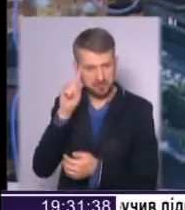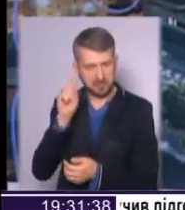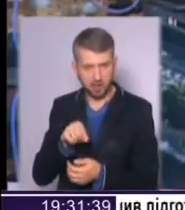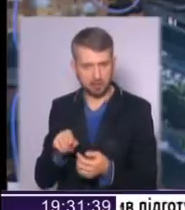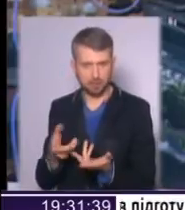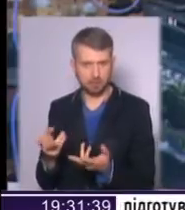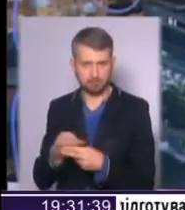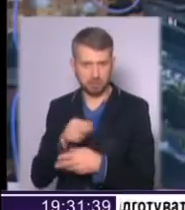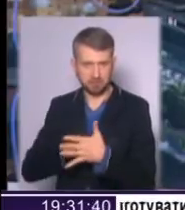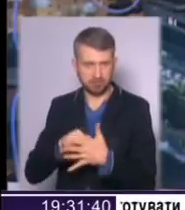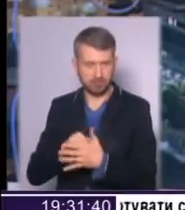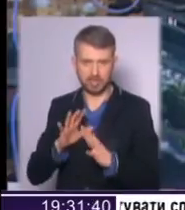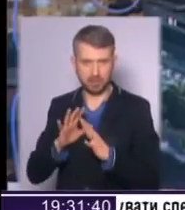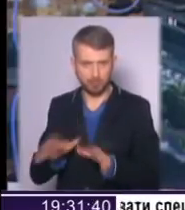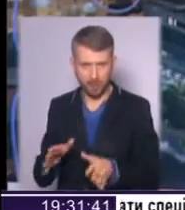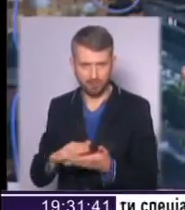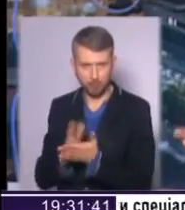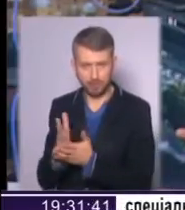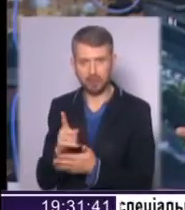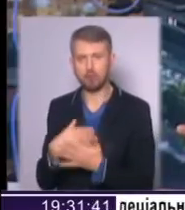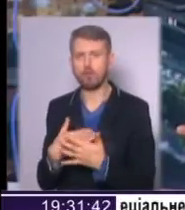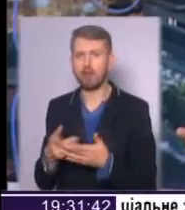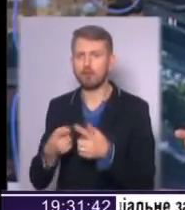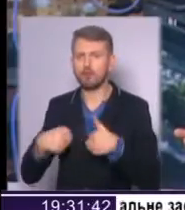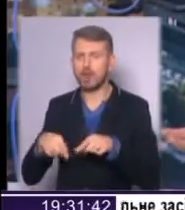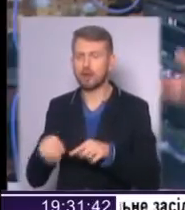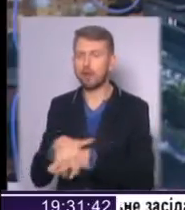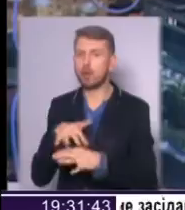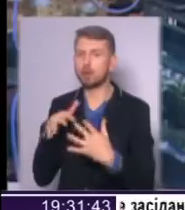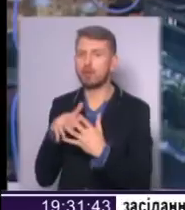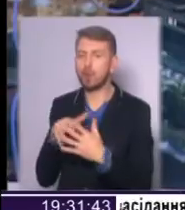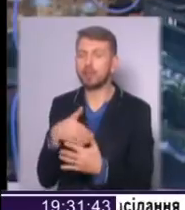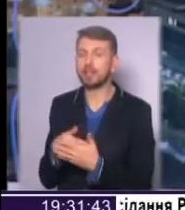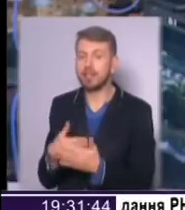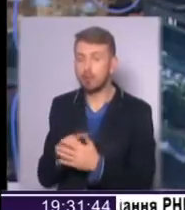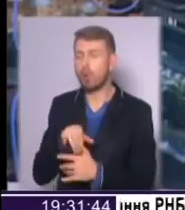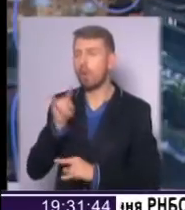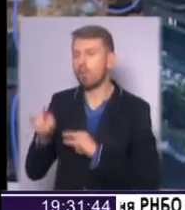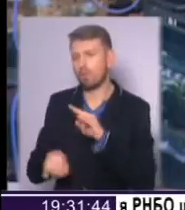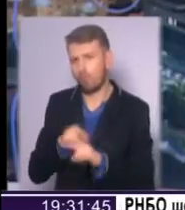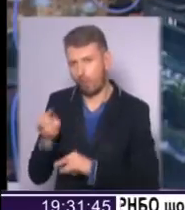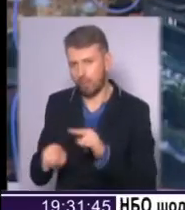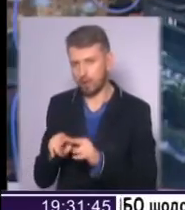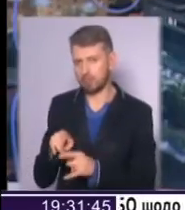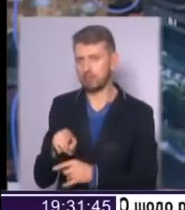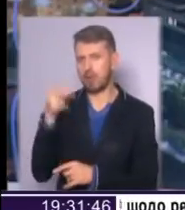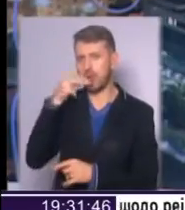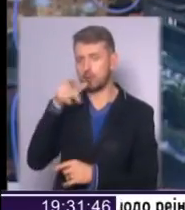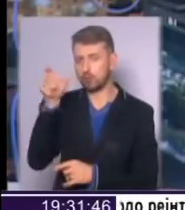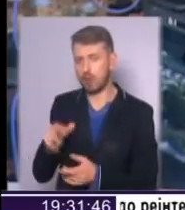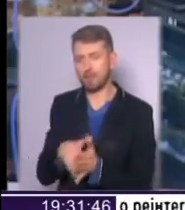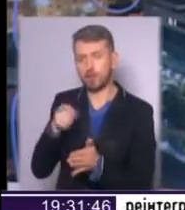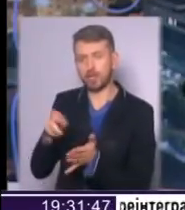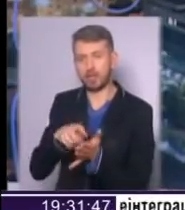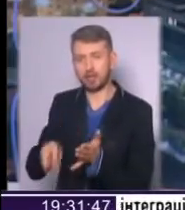ну не буваєш, да, в політикумі, тим більше, що, мовляв, фракція «Народний фронт» вже ніби вмовила пана Яценюка подати у відставку,